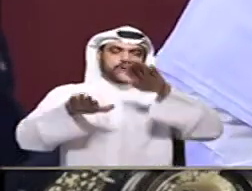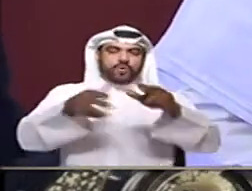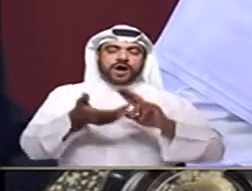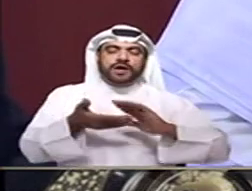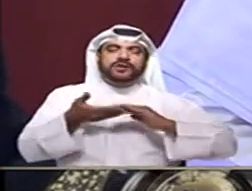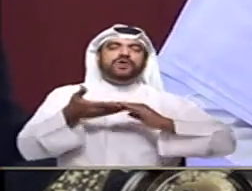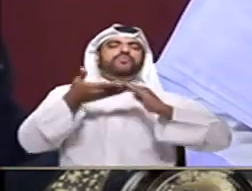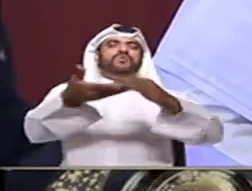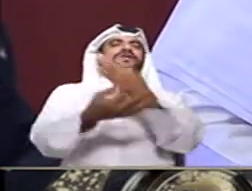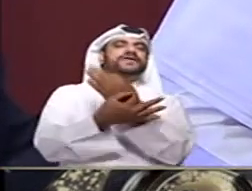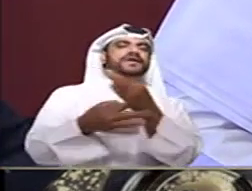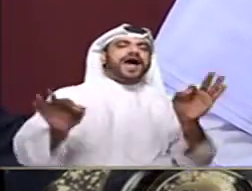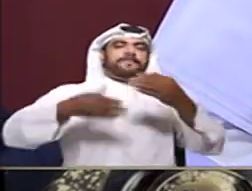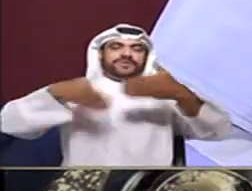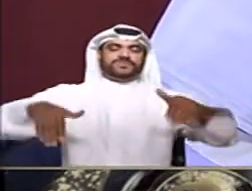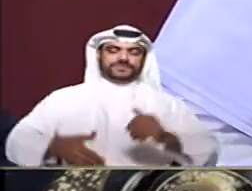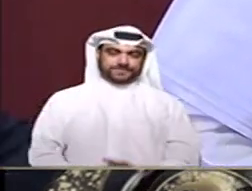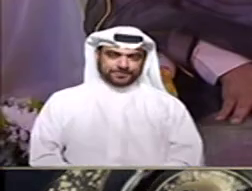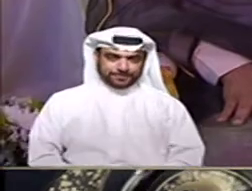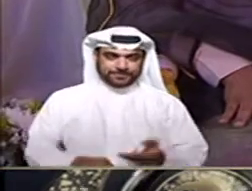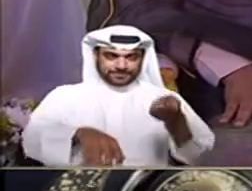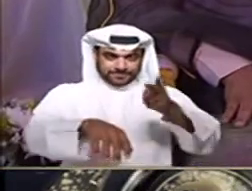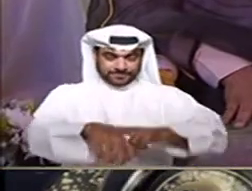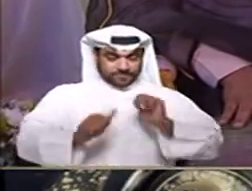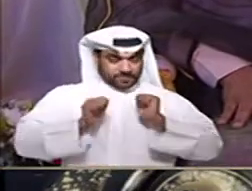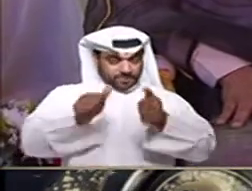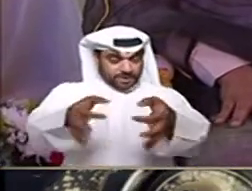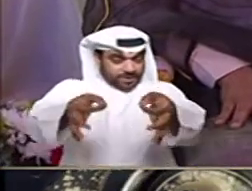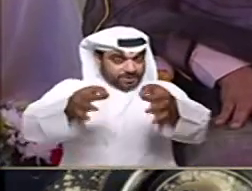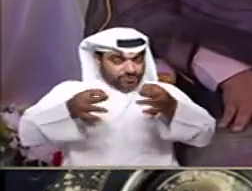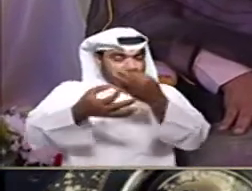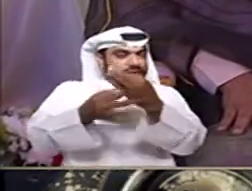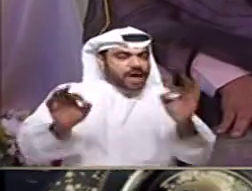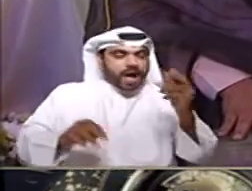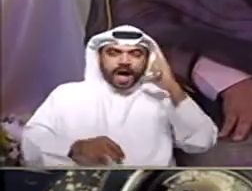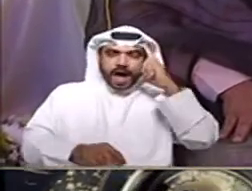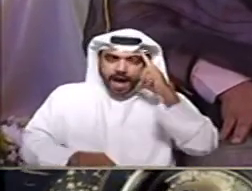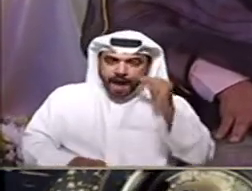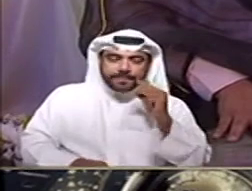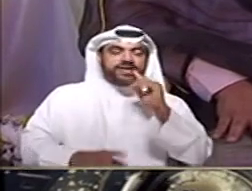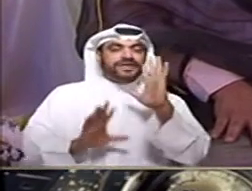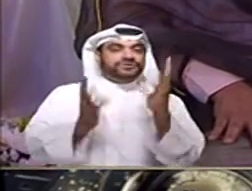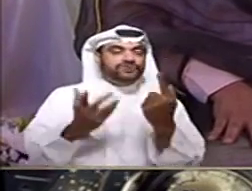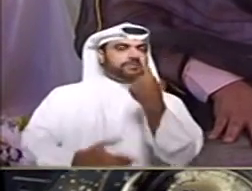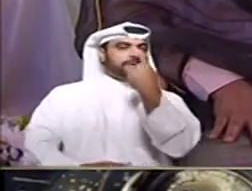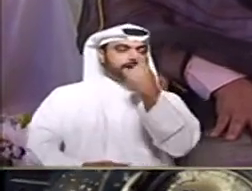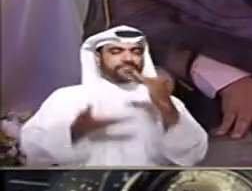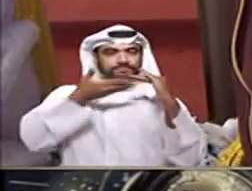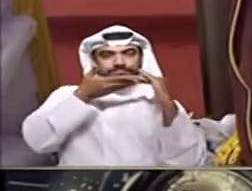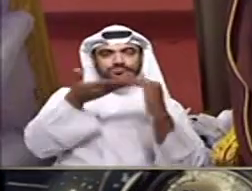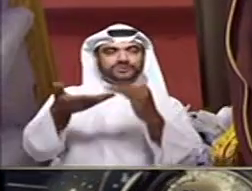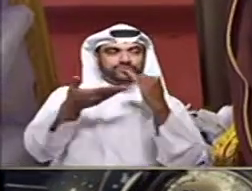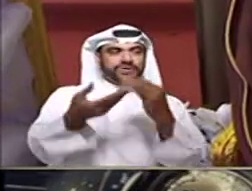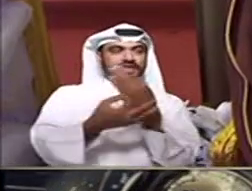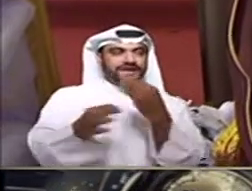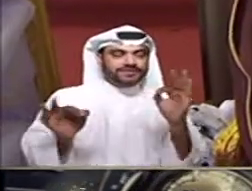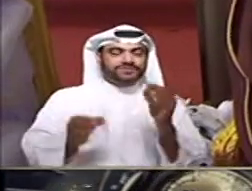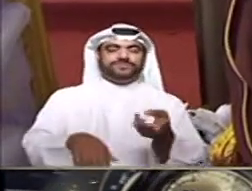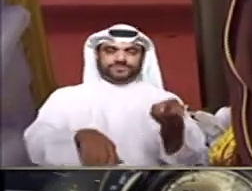جزءا أساسيا في التنمية وحرصه على توفير جميع متطلباتهم واحتياجاتهم. وأوضح